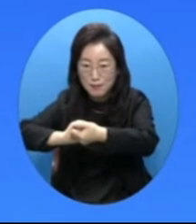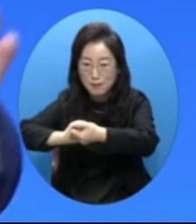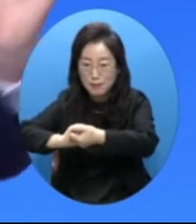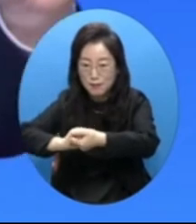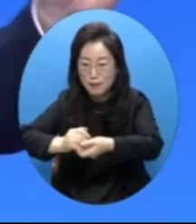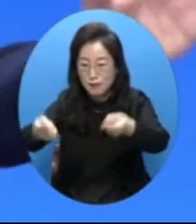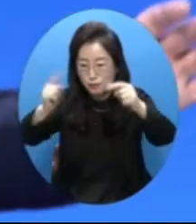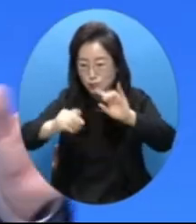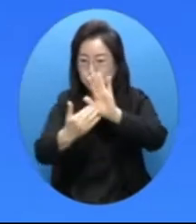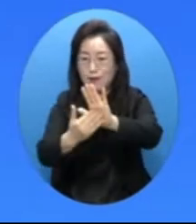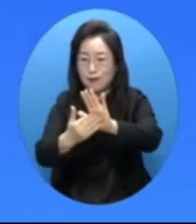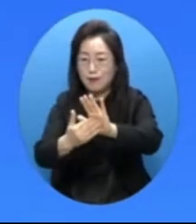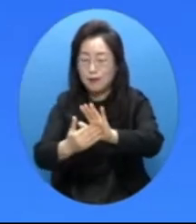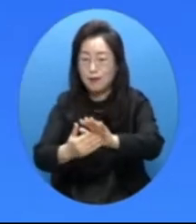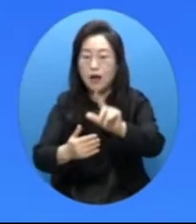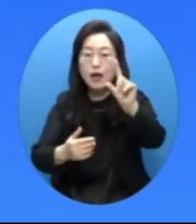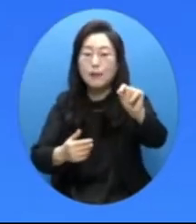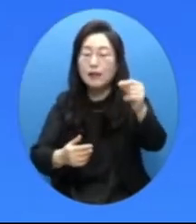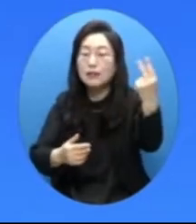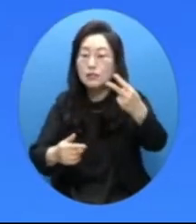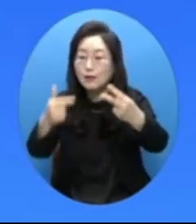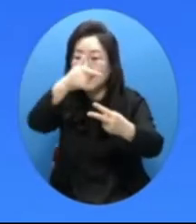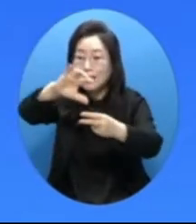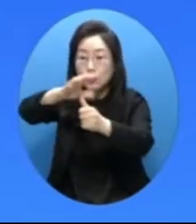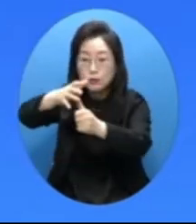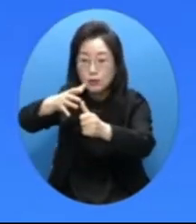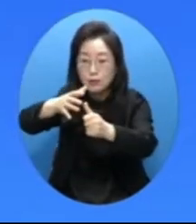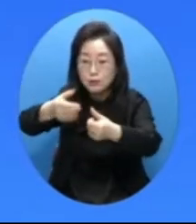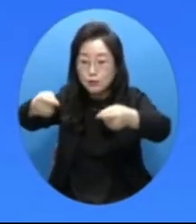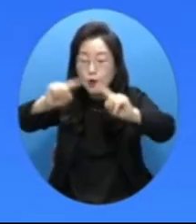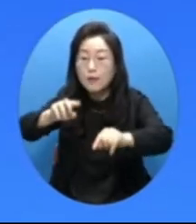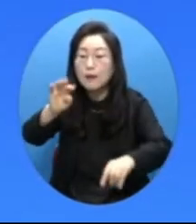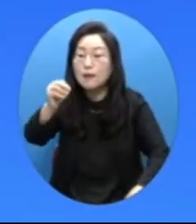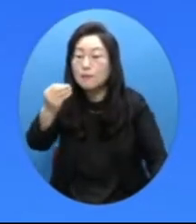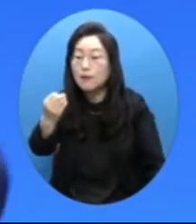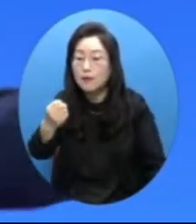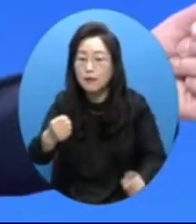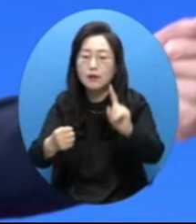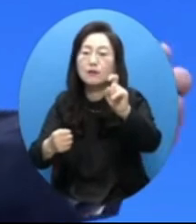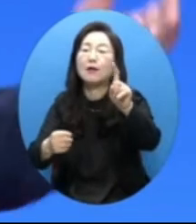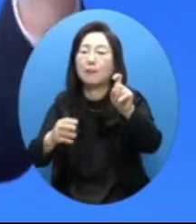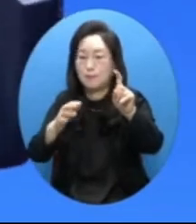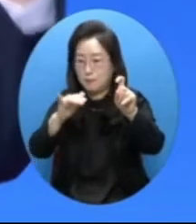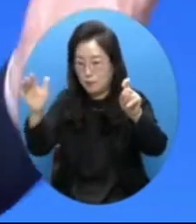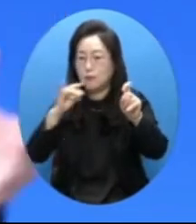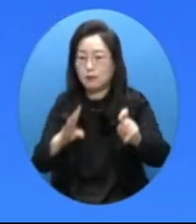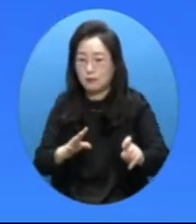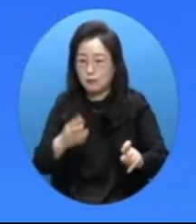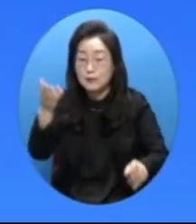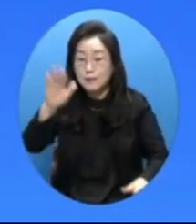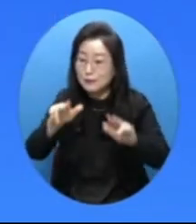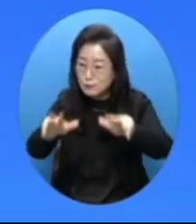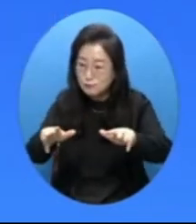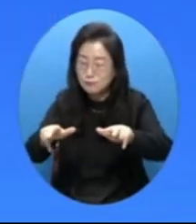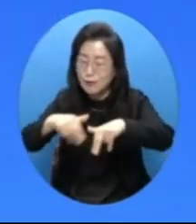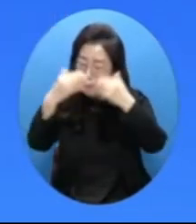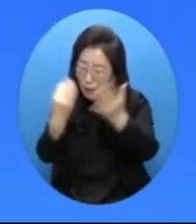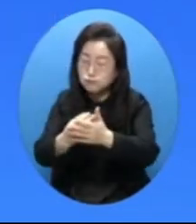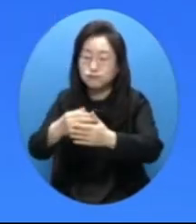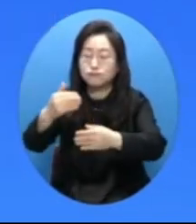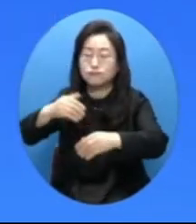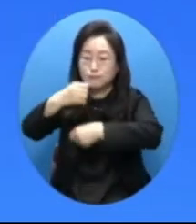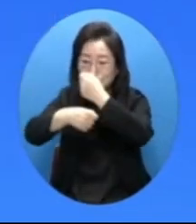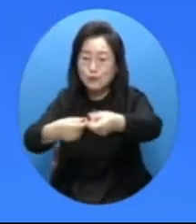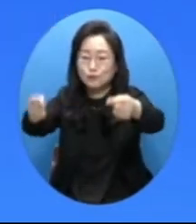못하고이 만의천석에 11명 들어오던 때가 있었습니다 지금은 문을 활짝 열어서 지금이 성전 다 차고